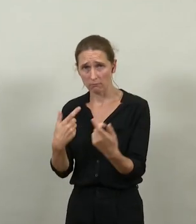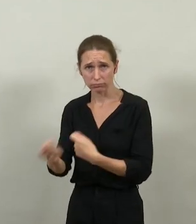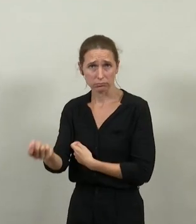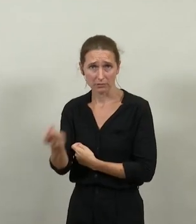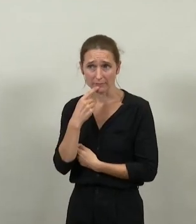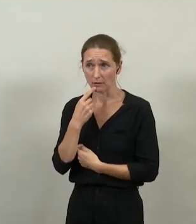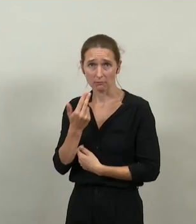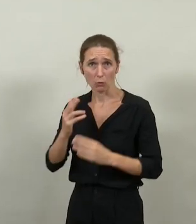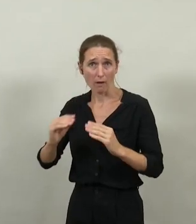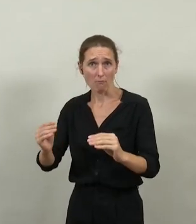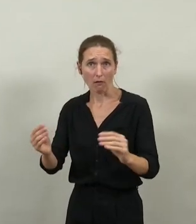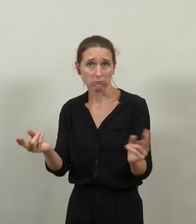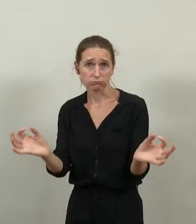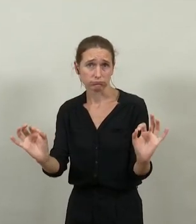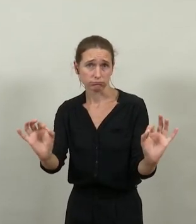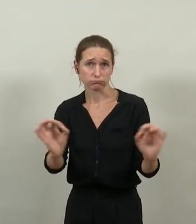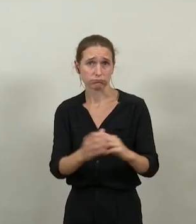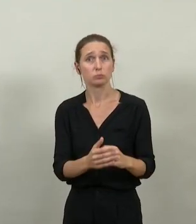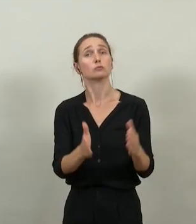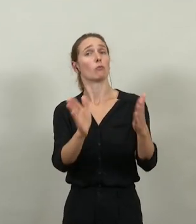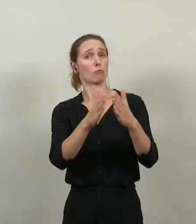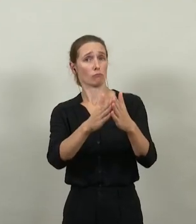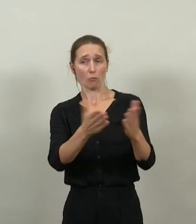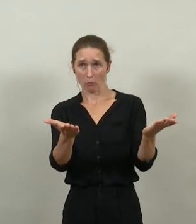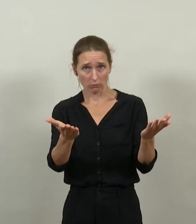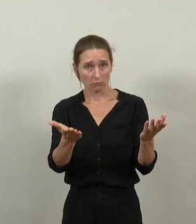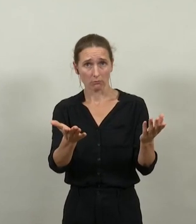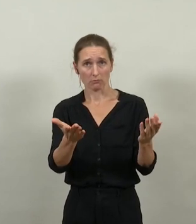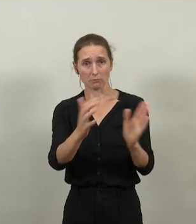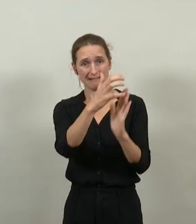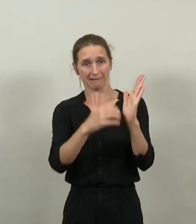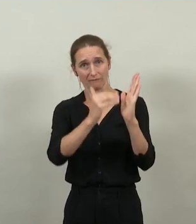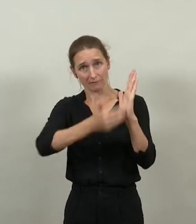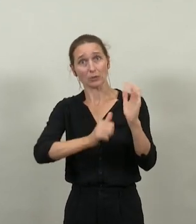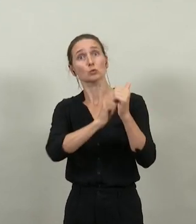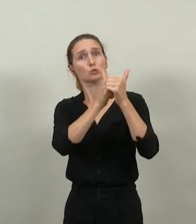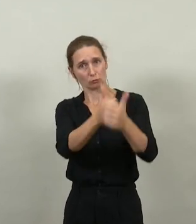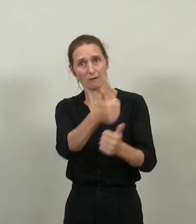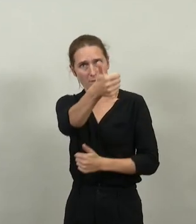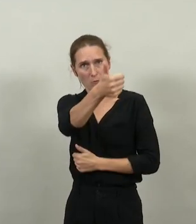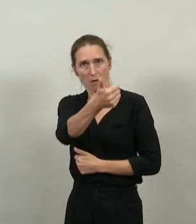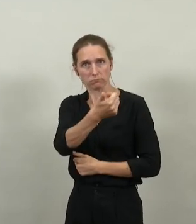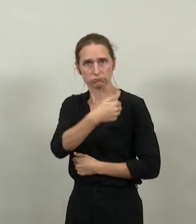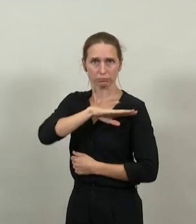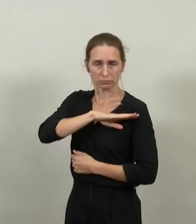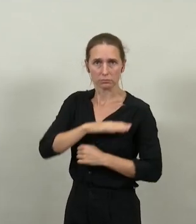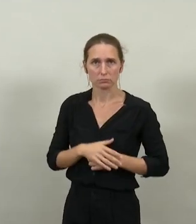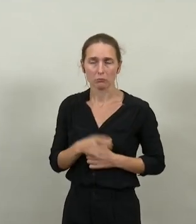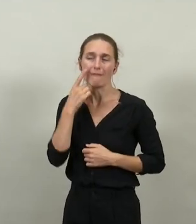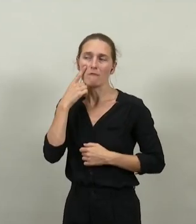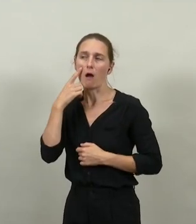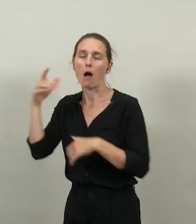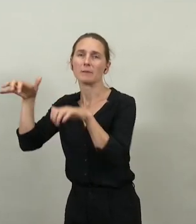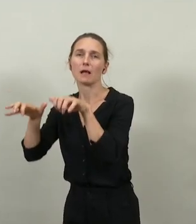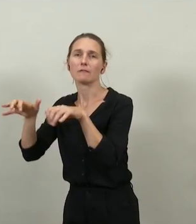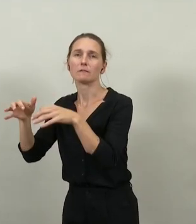demanderons par ailleurs de le faire respecter on va regarder du point de vue juridique si on peut pas vous vous saisir d'une autre manière c'est la raison pour